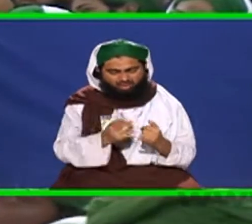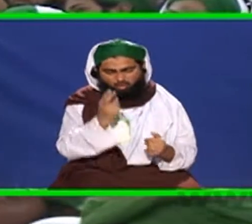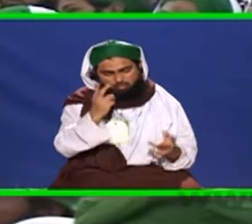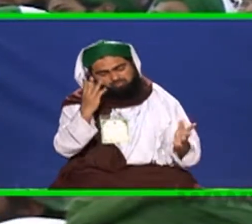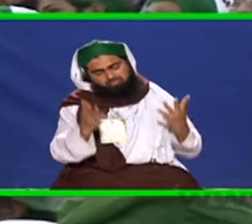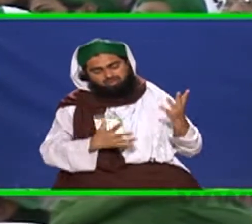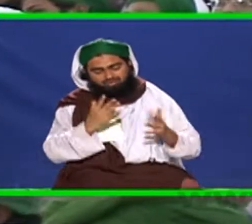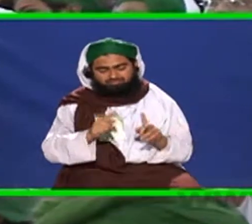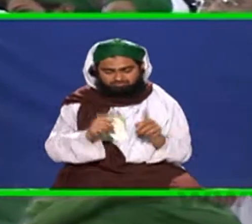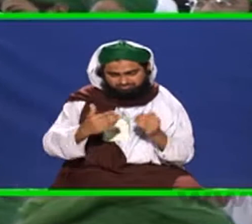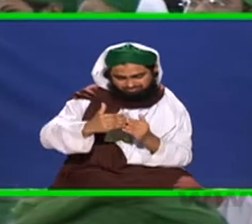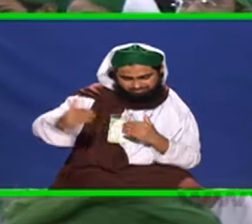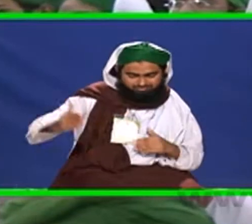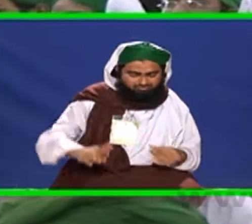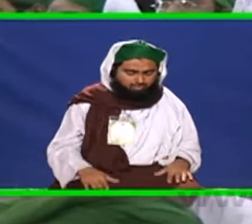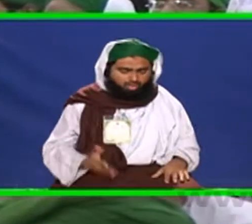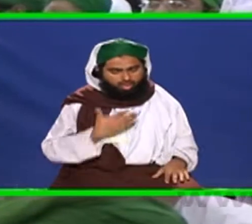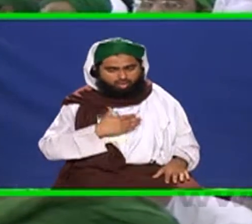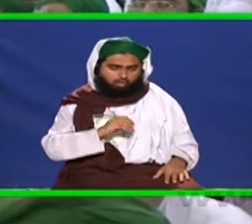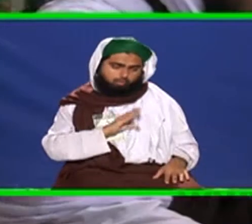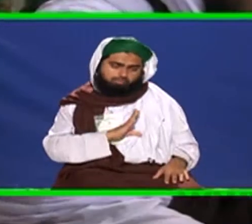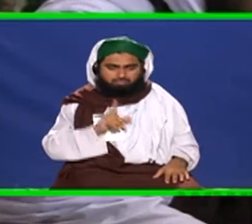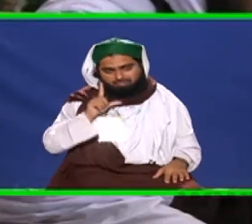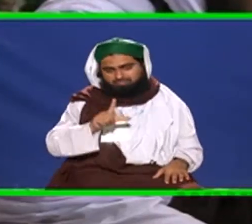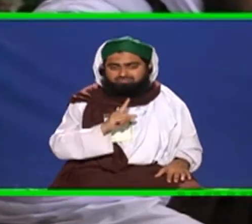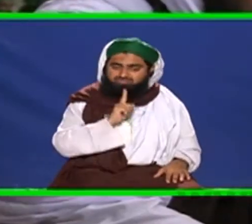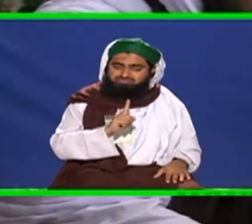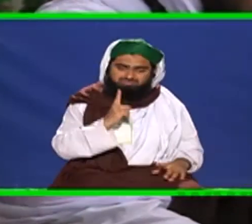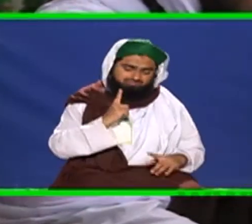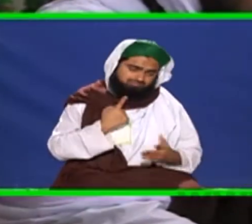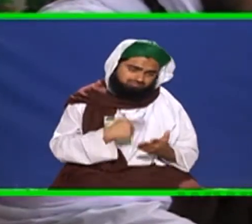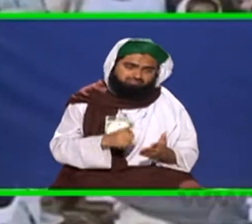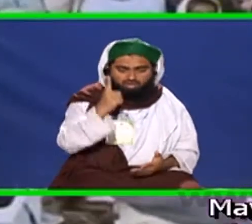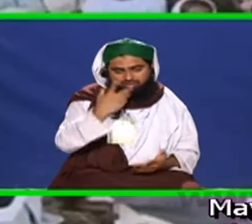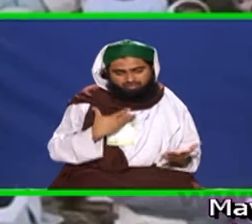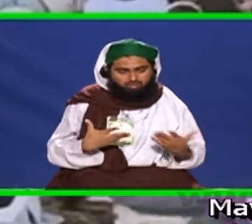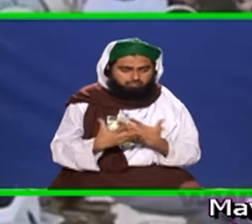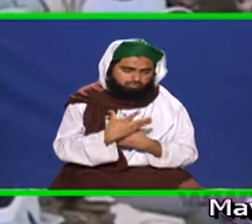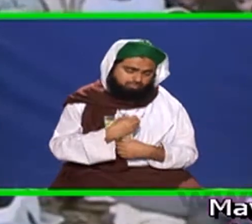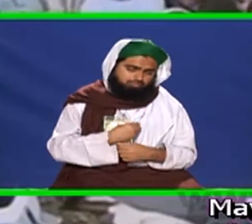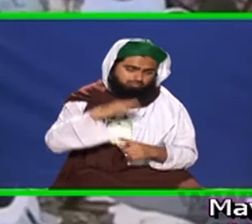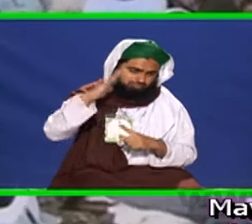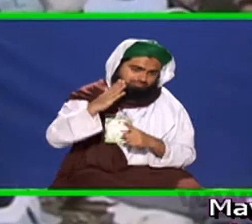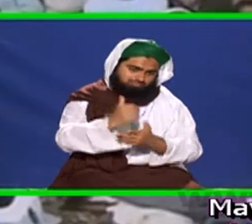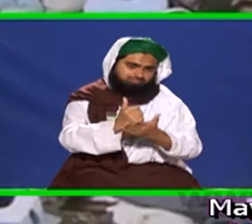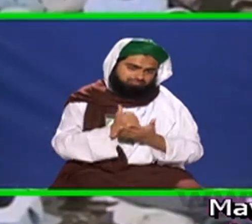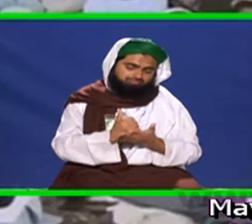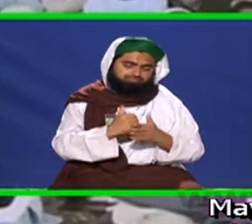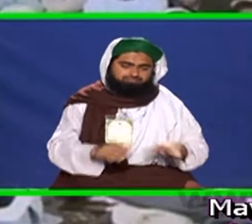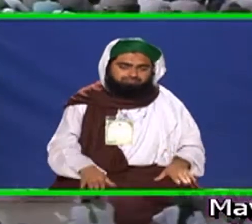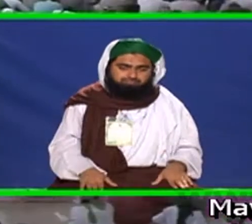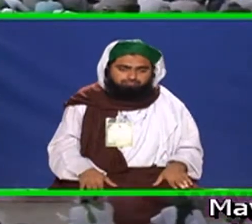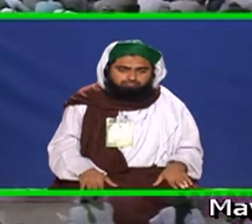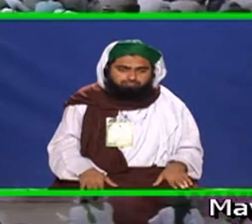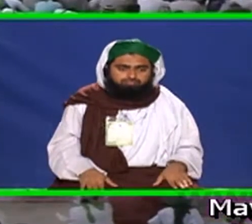से नफरत करते हैं, दूर भागते हैं, नऊज़ुबिल्लाह मिन ज़ालिक, वो तो बहुत बड़ी बात है। तो अल्लाह ताला हम पर अपना फज़ल व